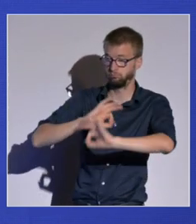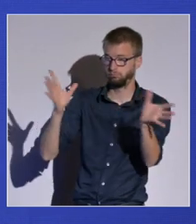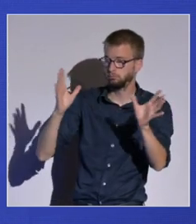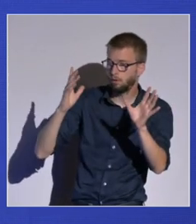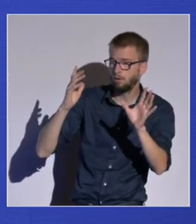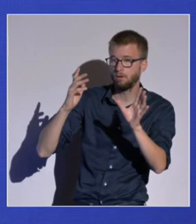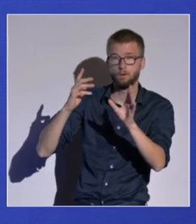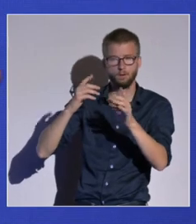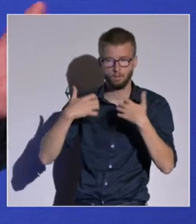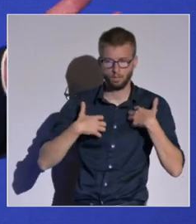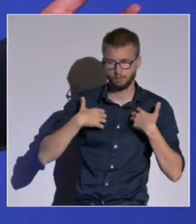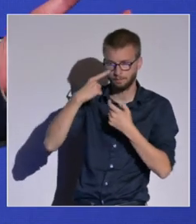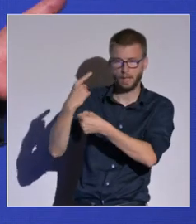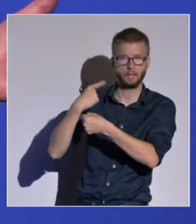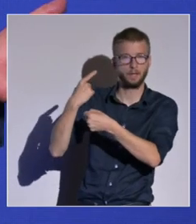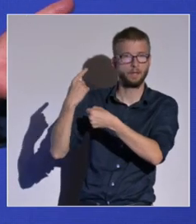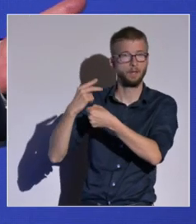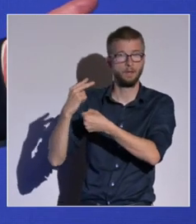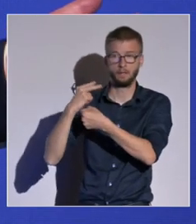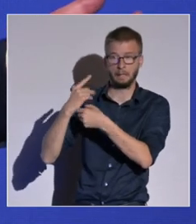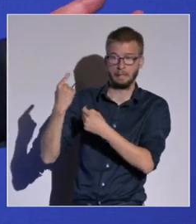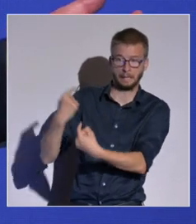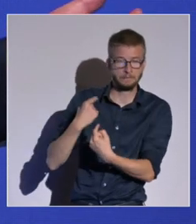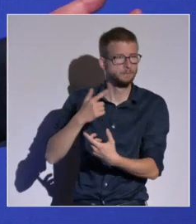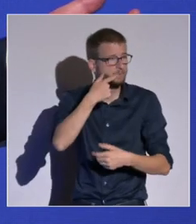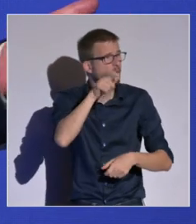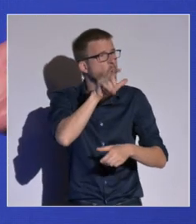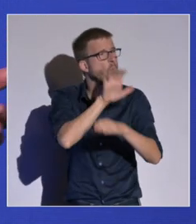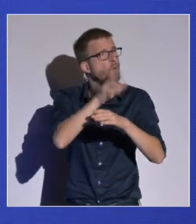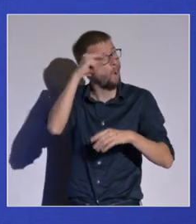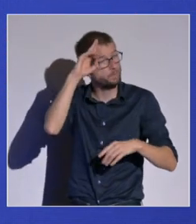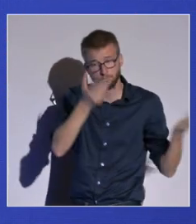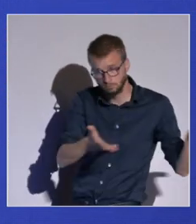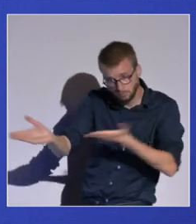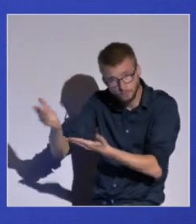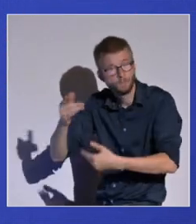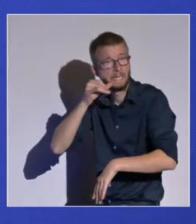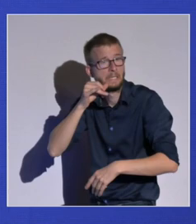Les anti-européens, je les invite à aller voir Madame Meloni. Madame Meloni,